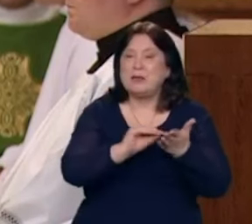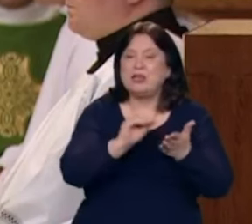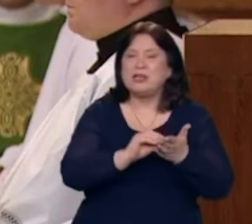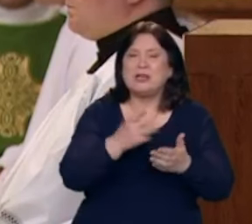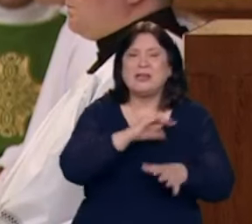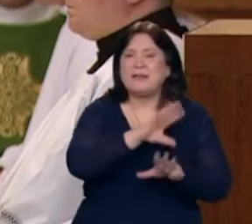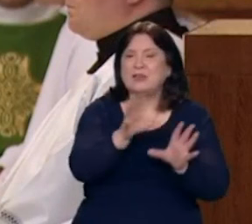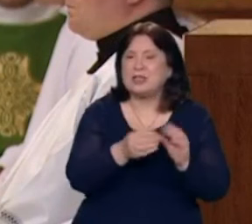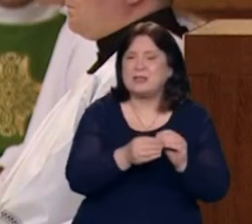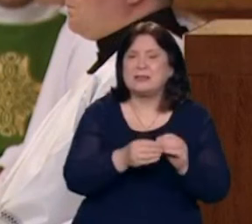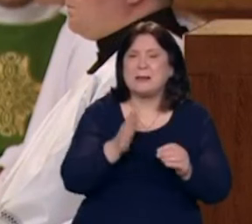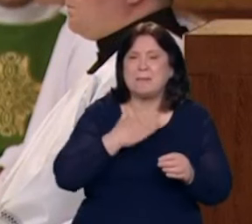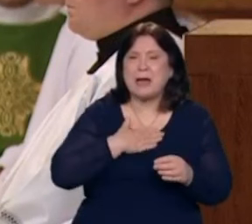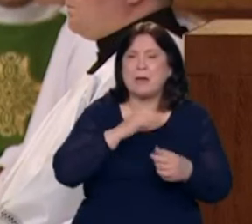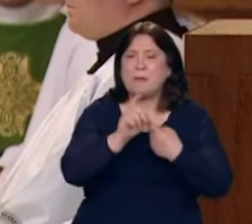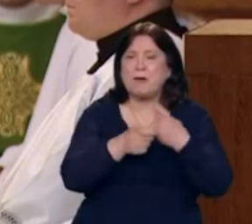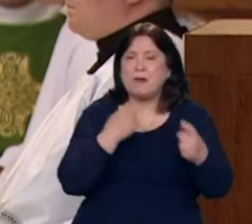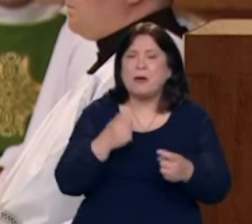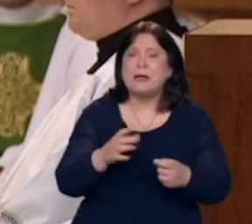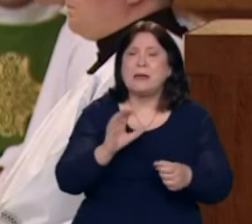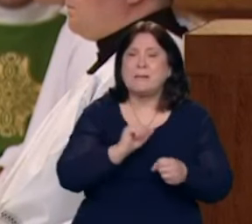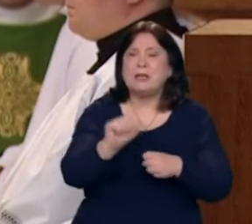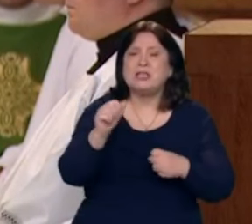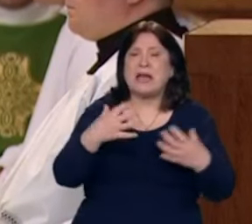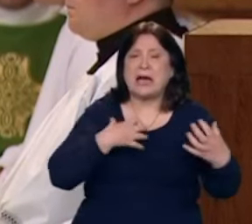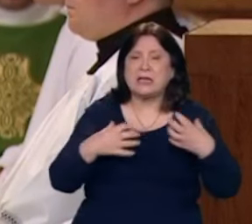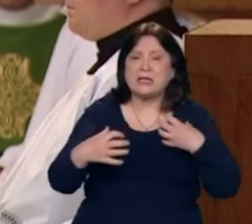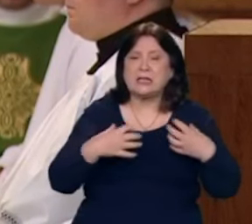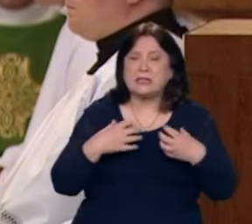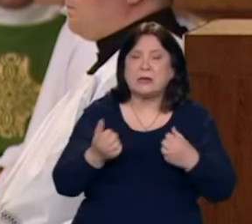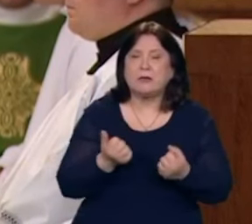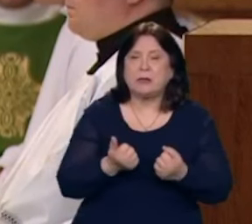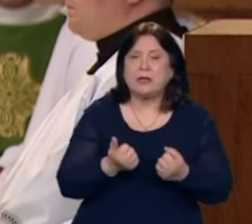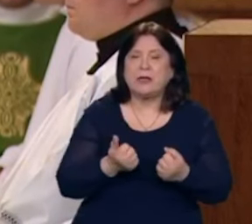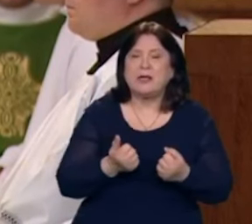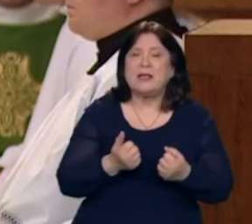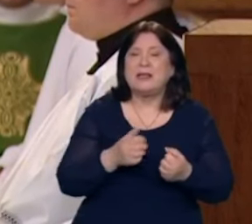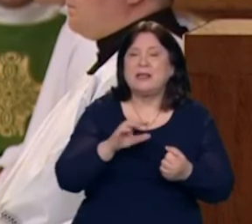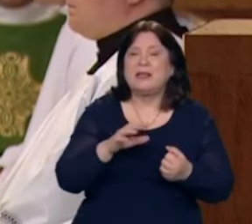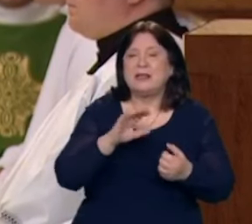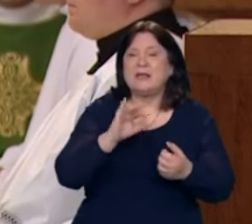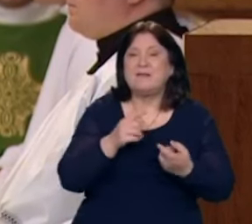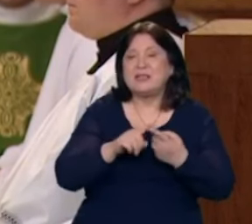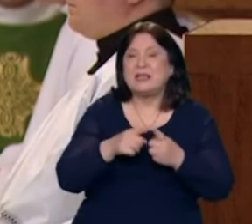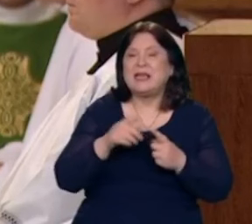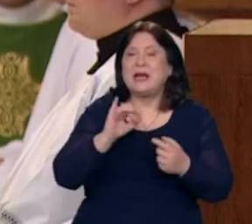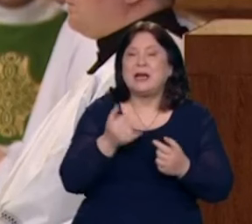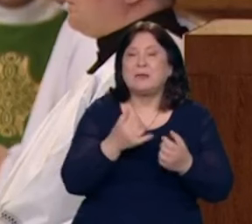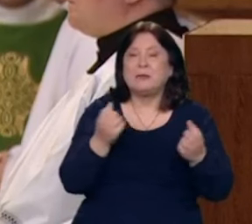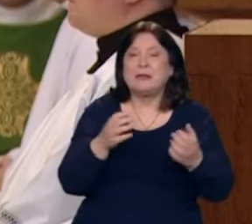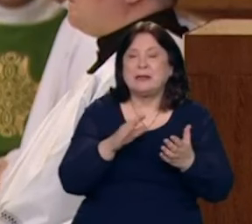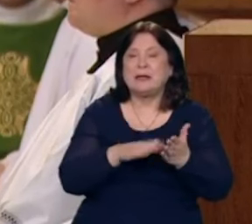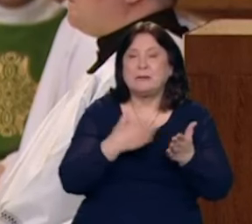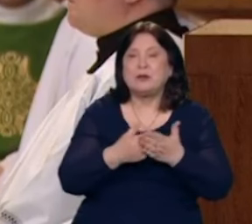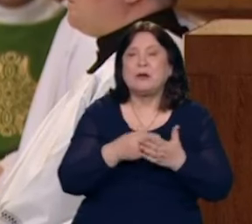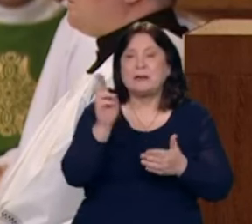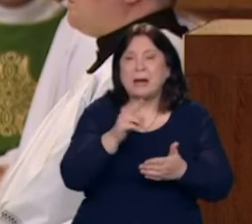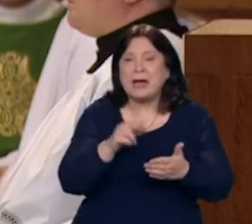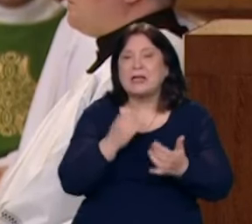są powołani aby być artystami w ścisłym sensie tego słowa